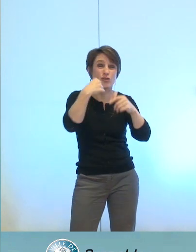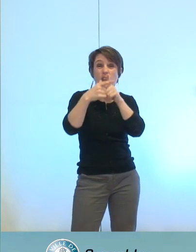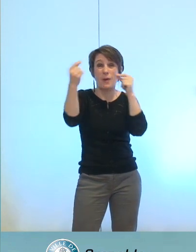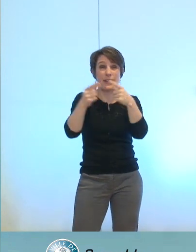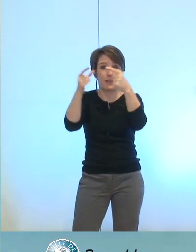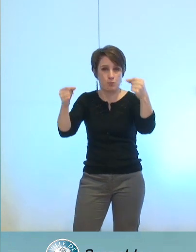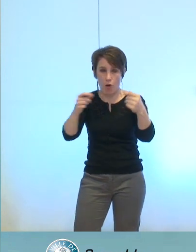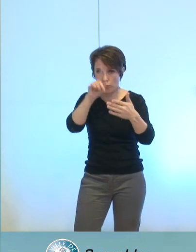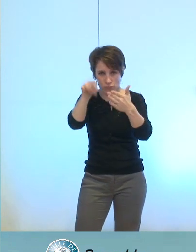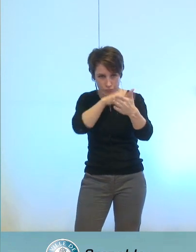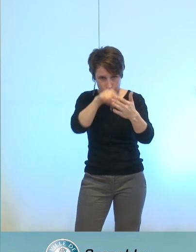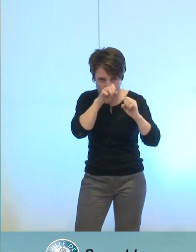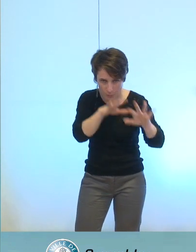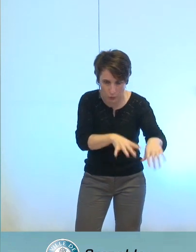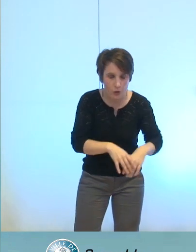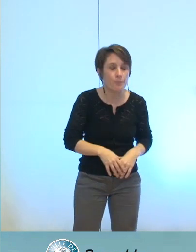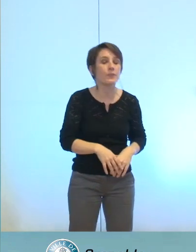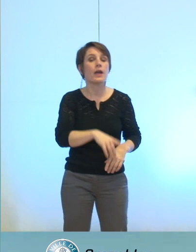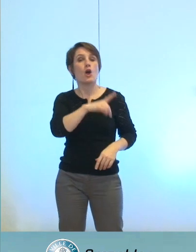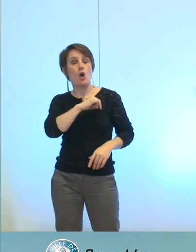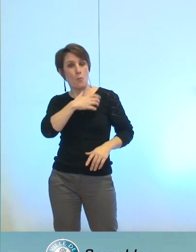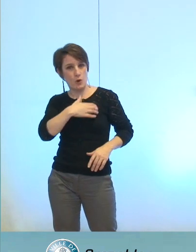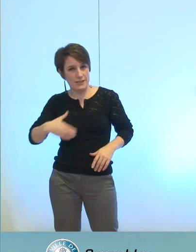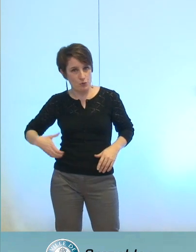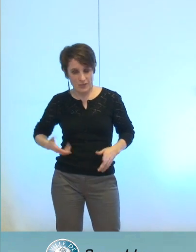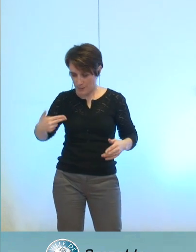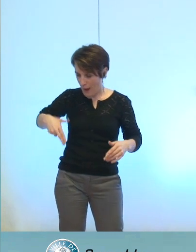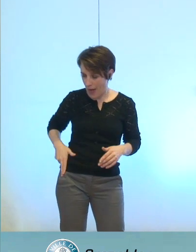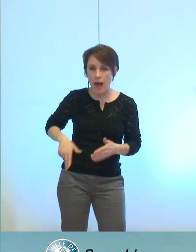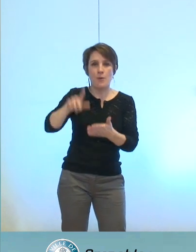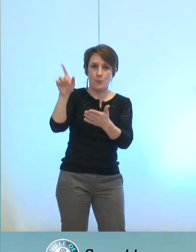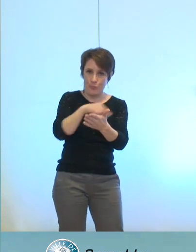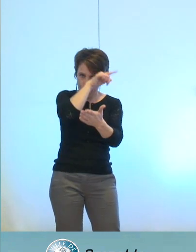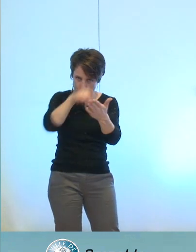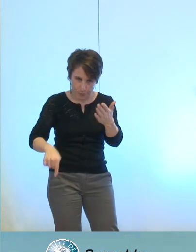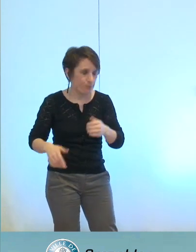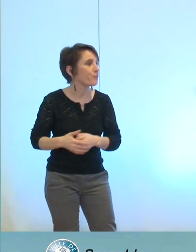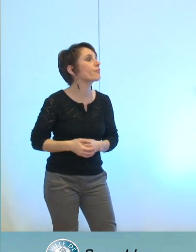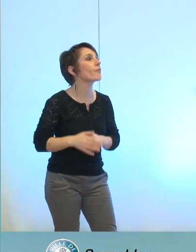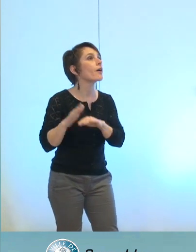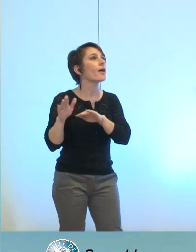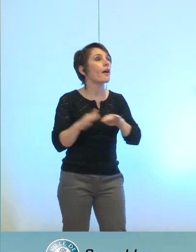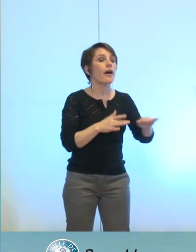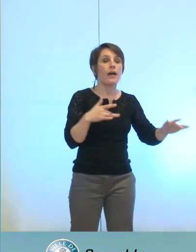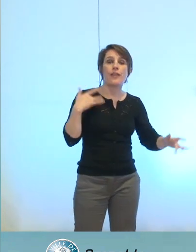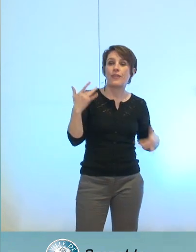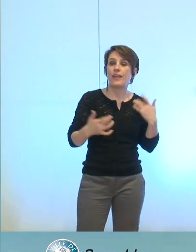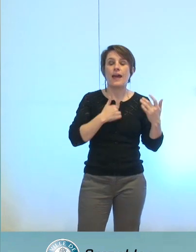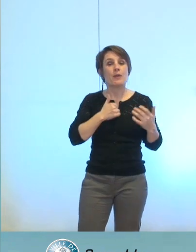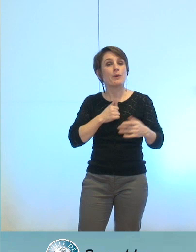abandon de l'armement de la police municipale abandon détourné du théâtre privé